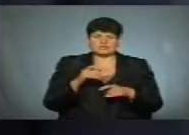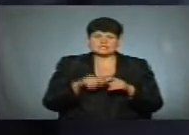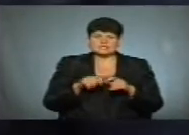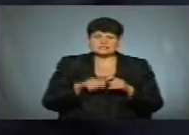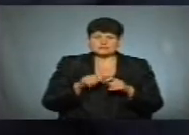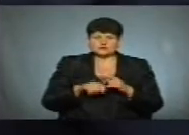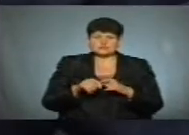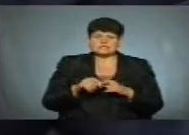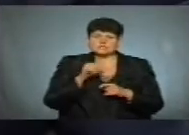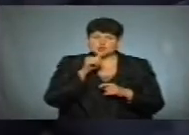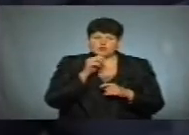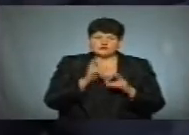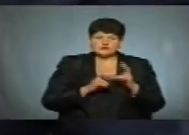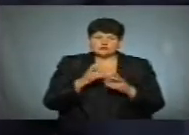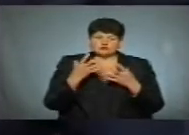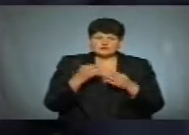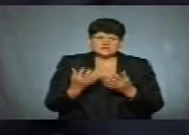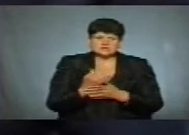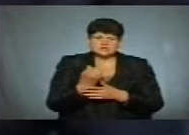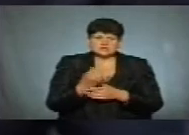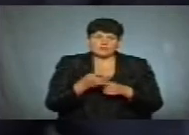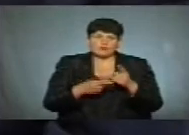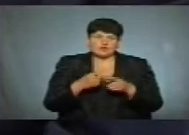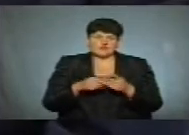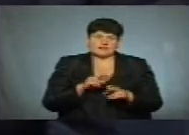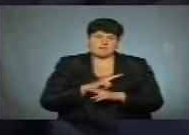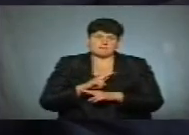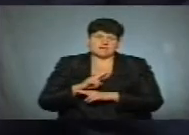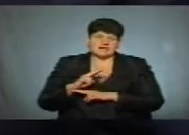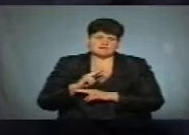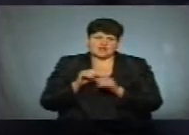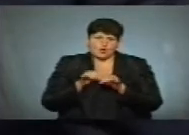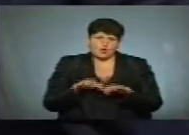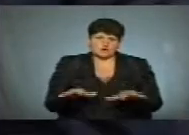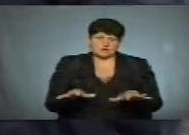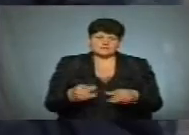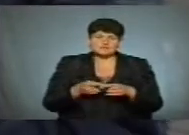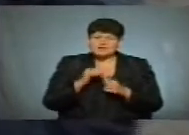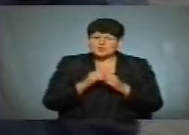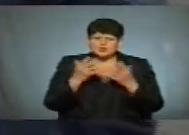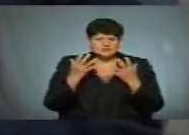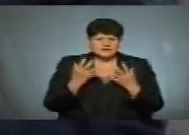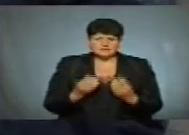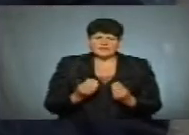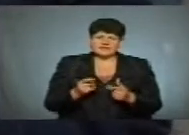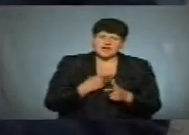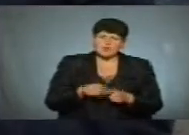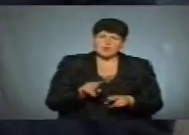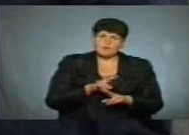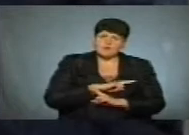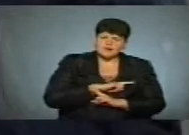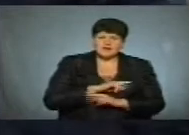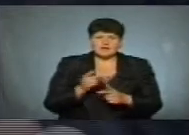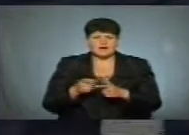заводу, то ми вже знаходили десь половина вже оце мертвих корінів. Це кожен день він або вмирає,